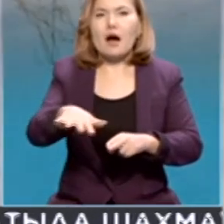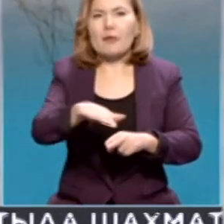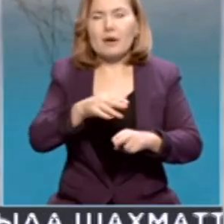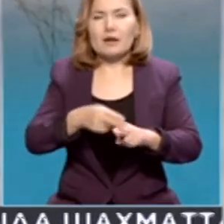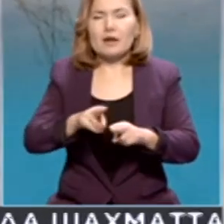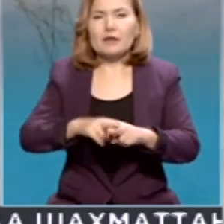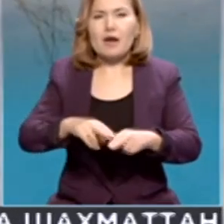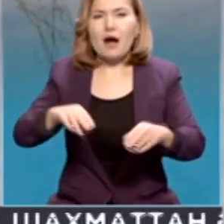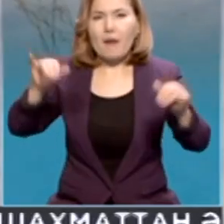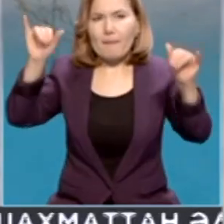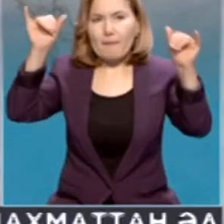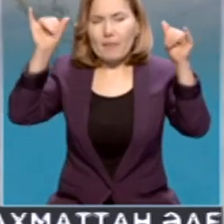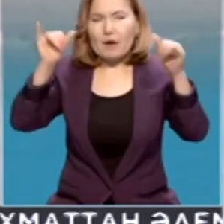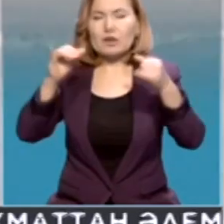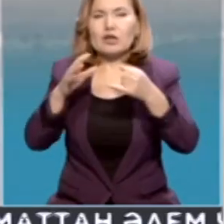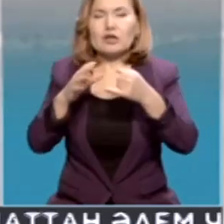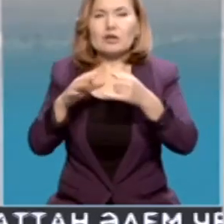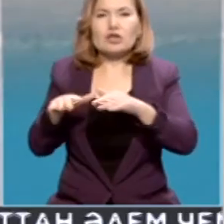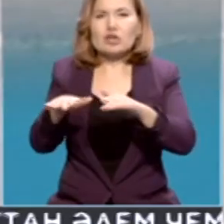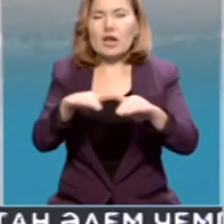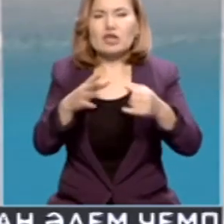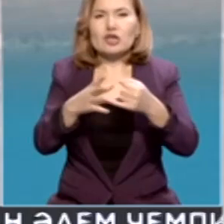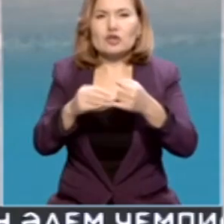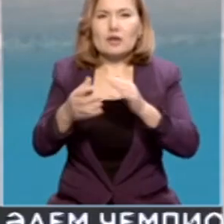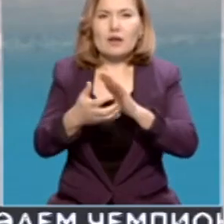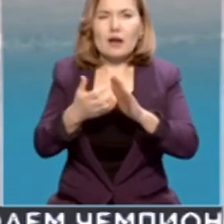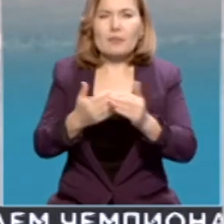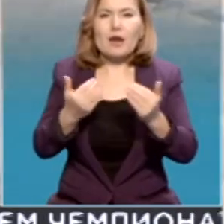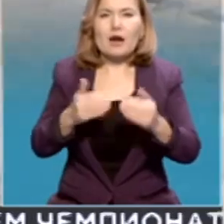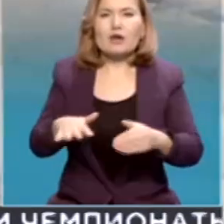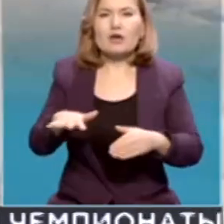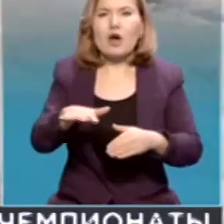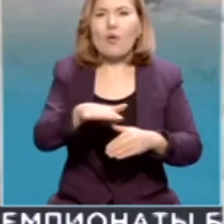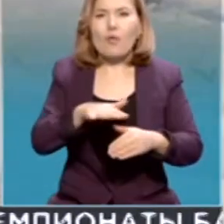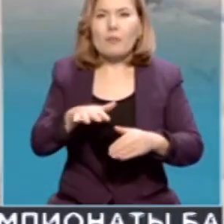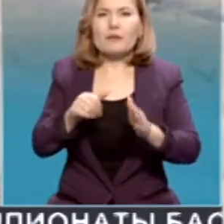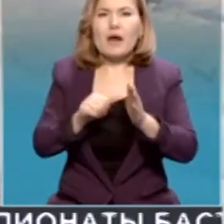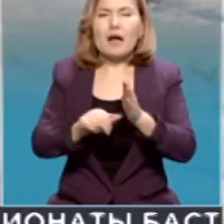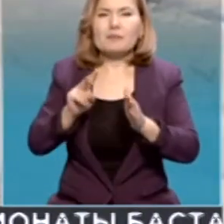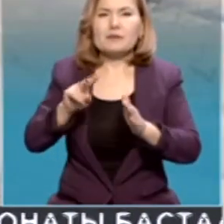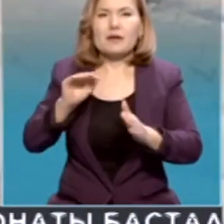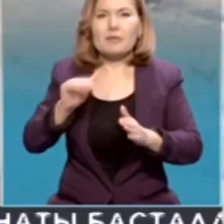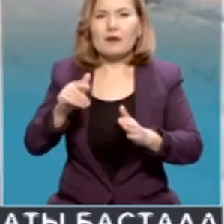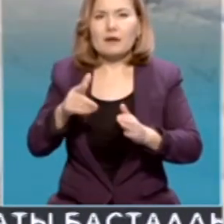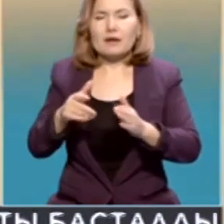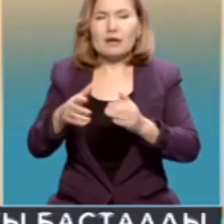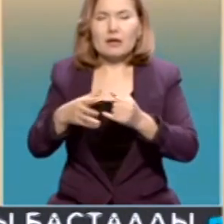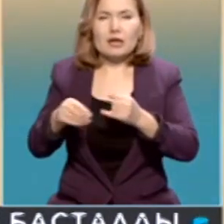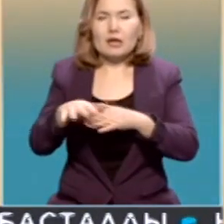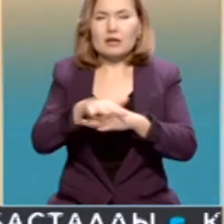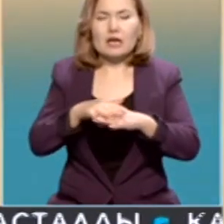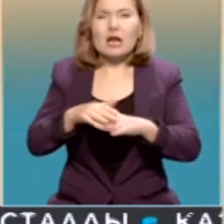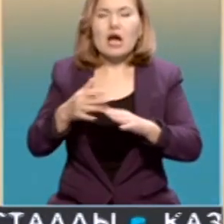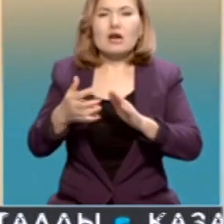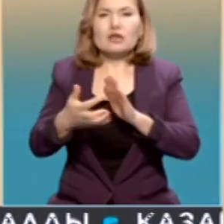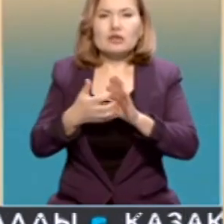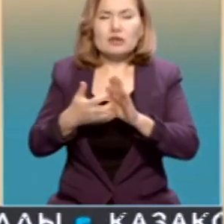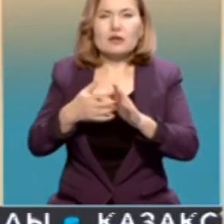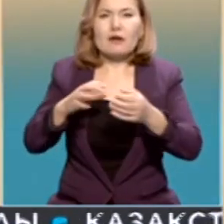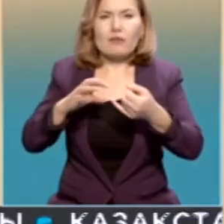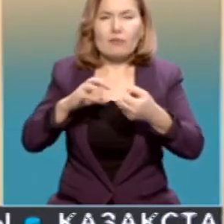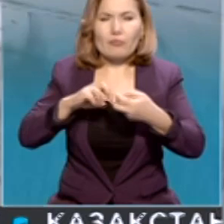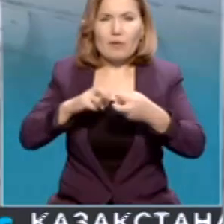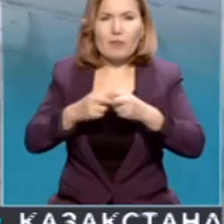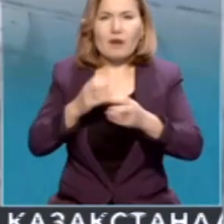аудандарында мал жаятын жер әлі де тапшы. Қазір облыста 62 мың гектардай жайылымдық алқаптар жетіспейді. Мәселені реттеу үшін